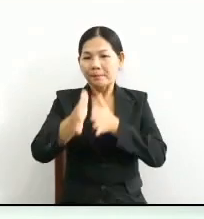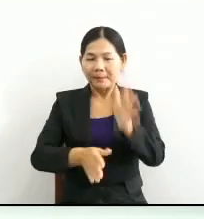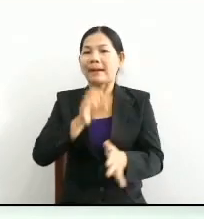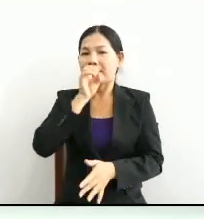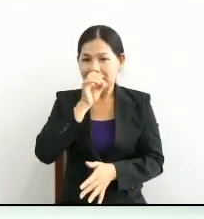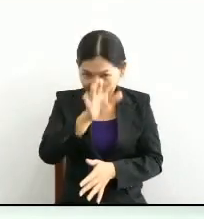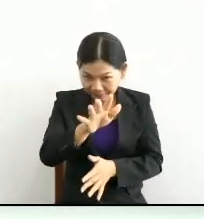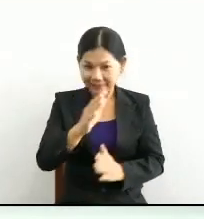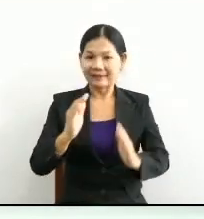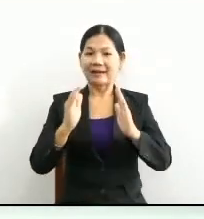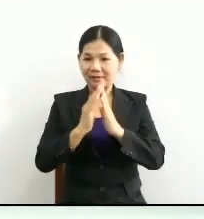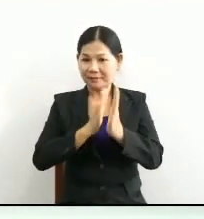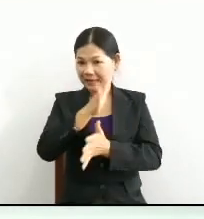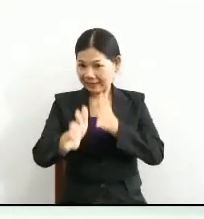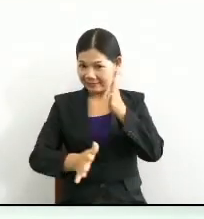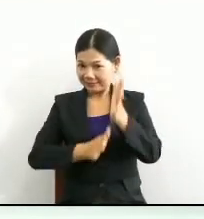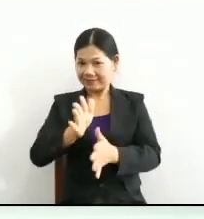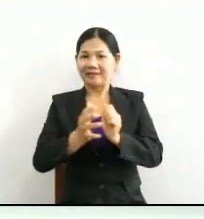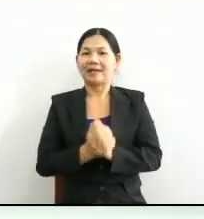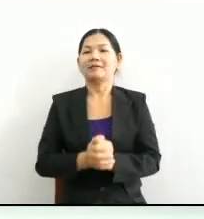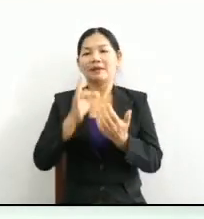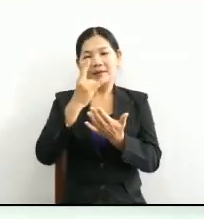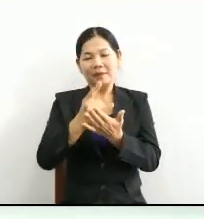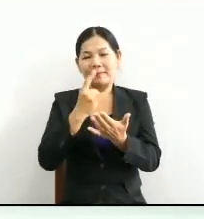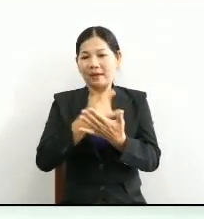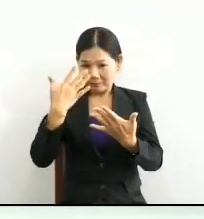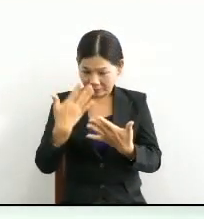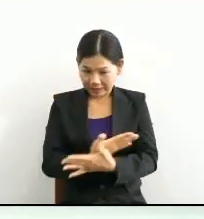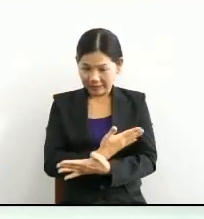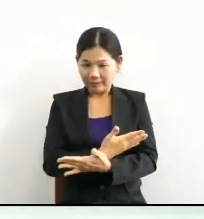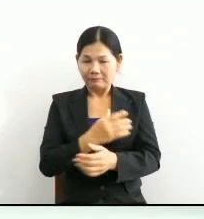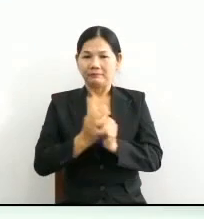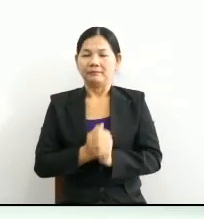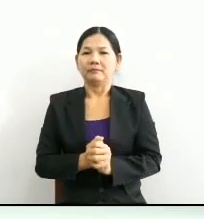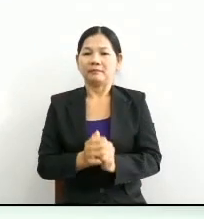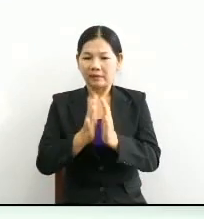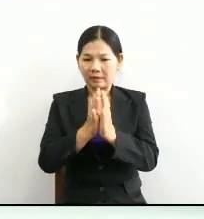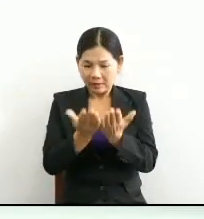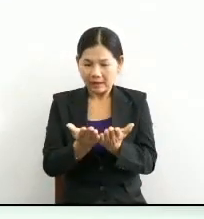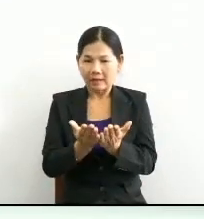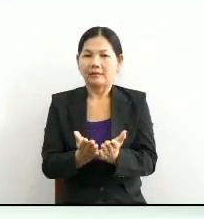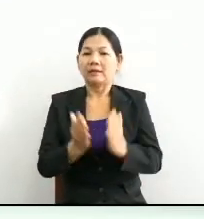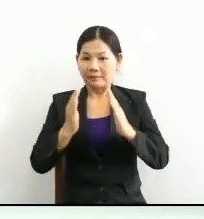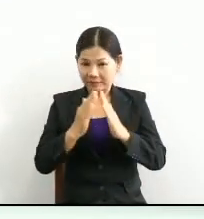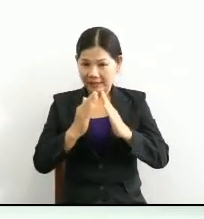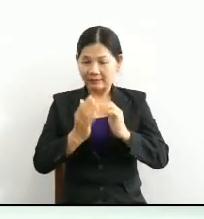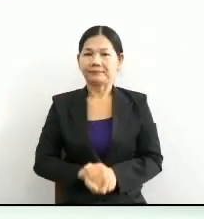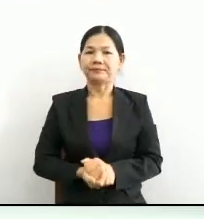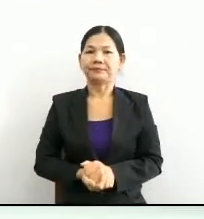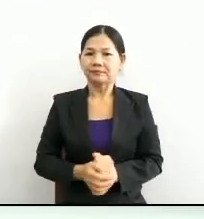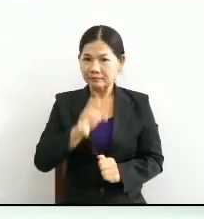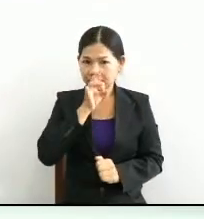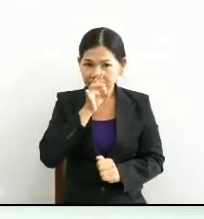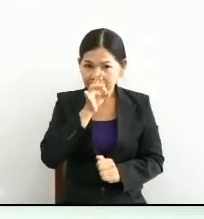nát. Chà, đập bây dương chiên tầm mê riêng thăm mấy dương sạc xa tiếng ọc nìa. Cứ con mình sập hơi sạc xa con nập tê. Chẳng con bất